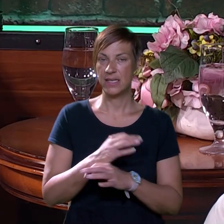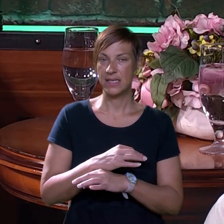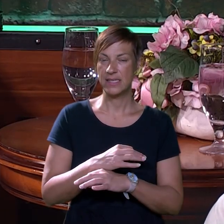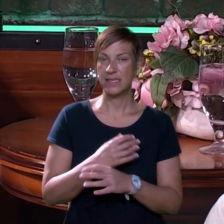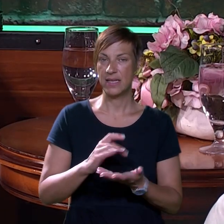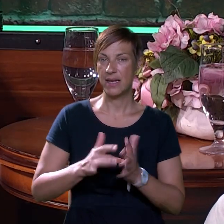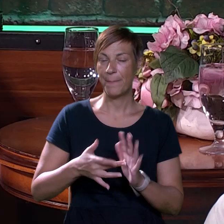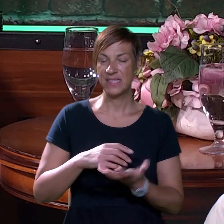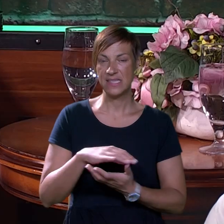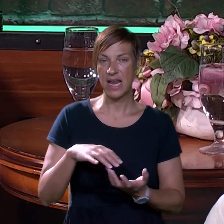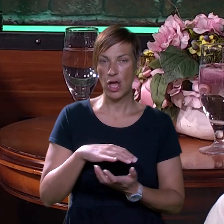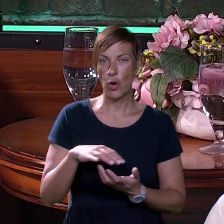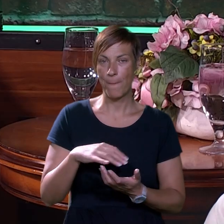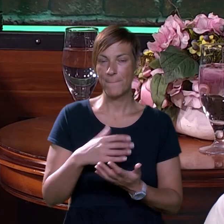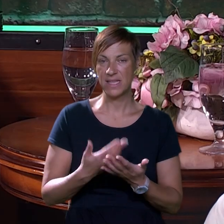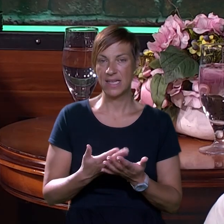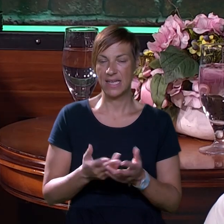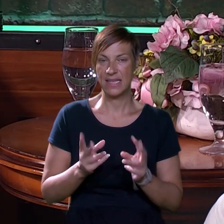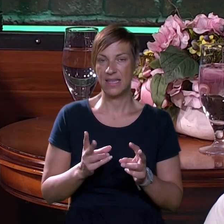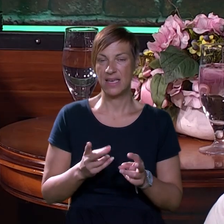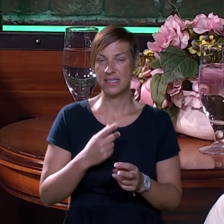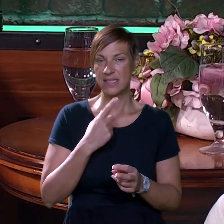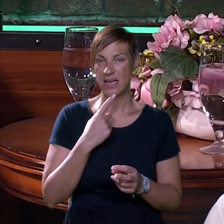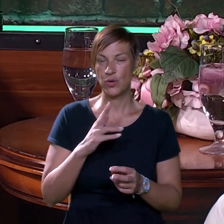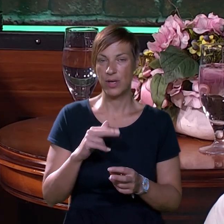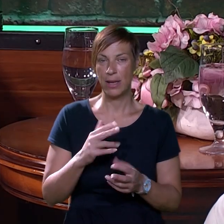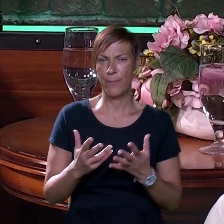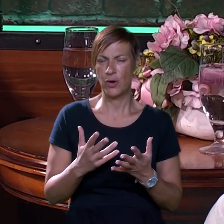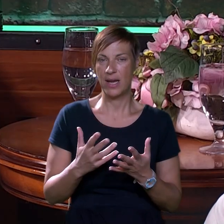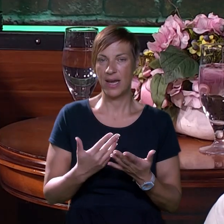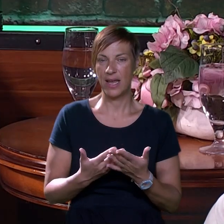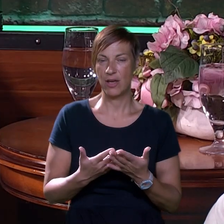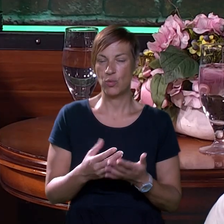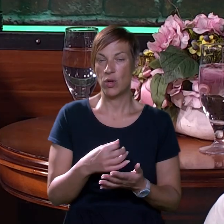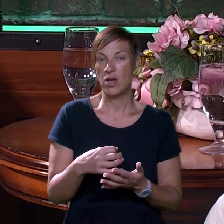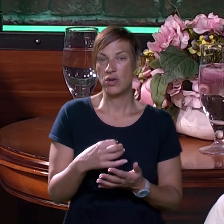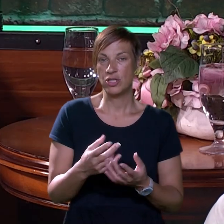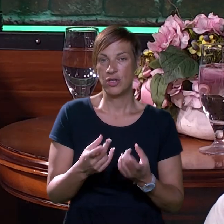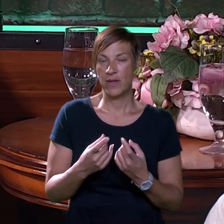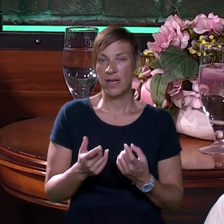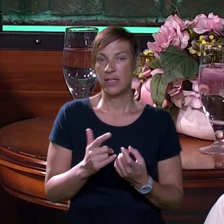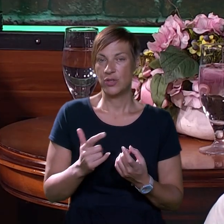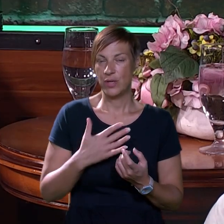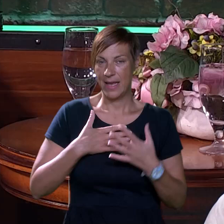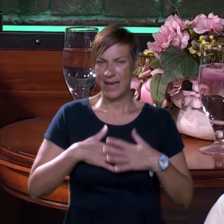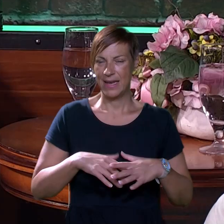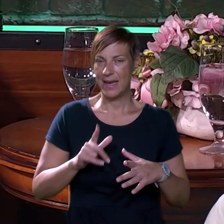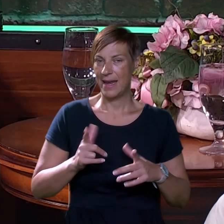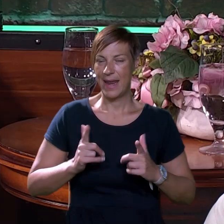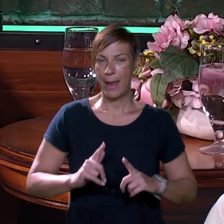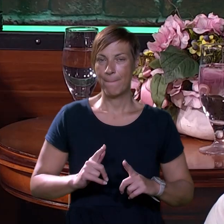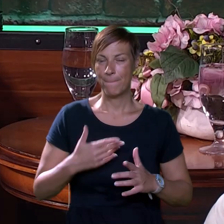nastradali bi nekad cijele obitelji. I taj strah koji je imao i neku objektivnu osnovu, ali to je jedan nemir u